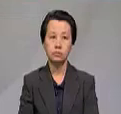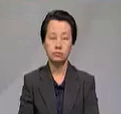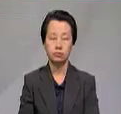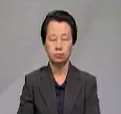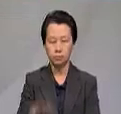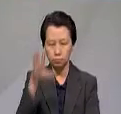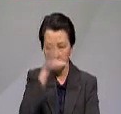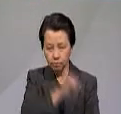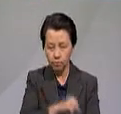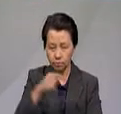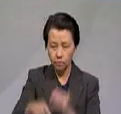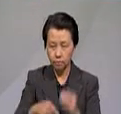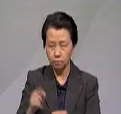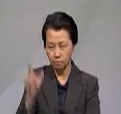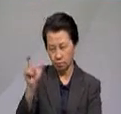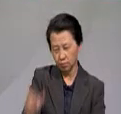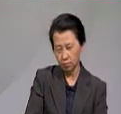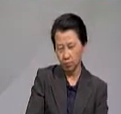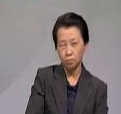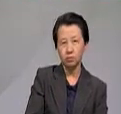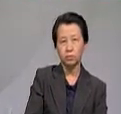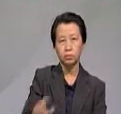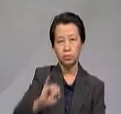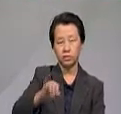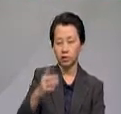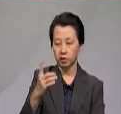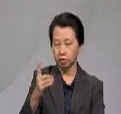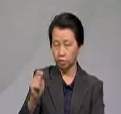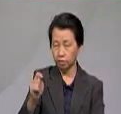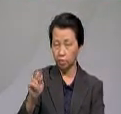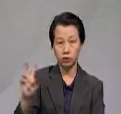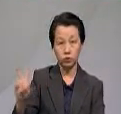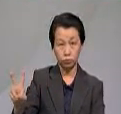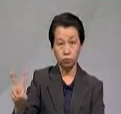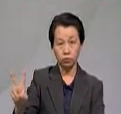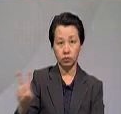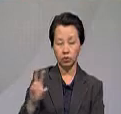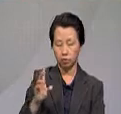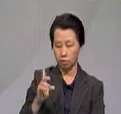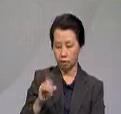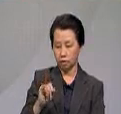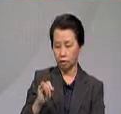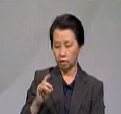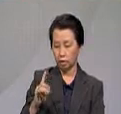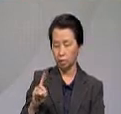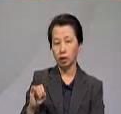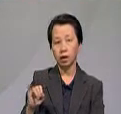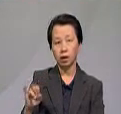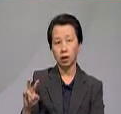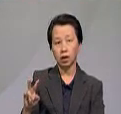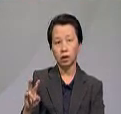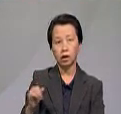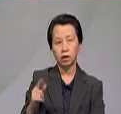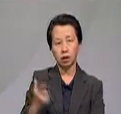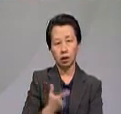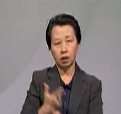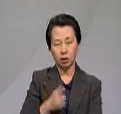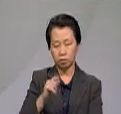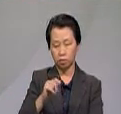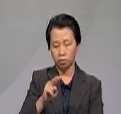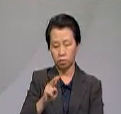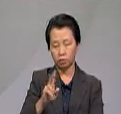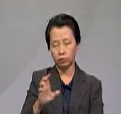teka-teki mengenai kelibat pemain sayap jdt 2 di savindren di sesi latihan TFC akhirnya